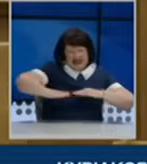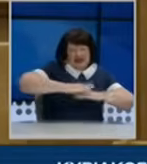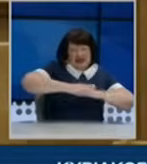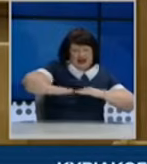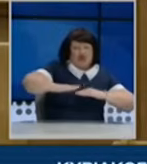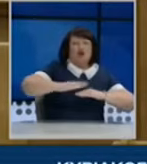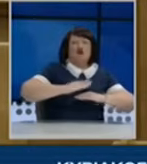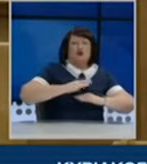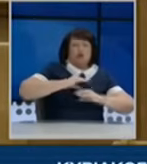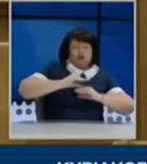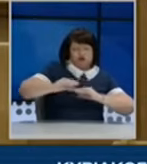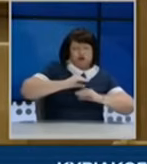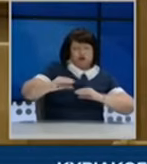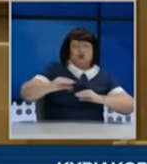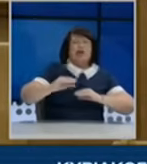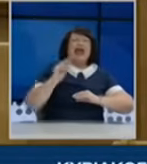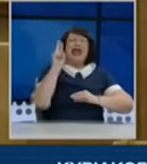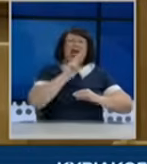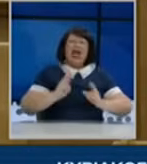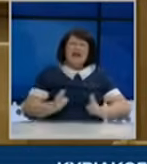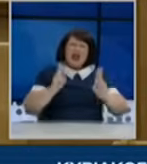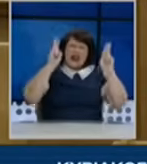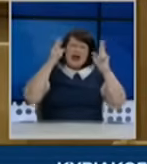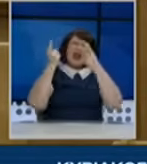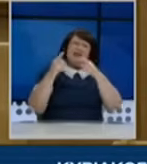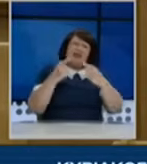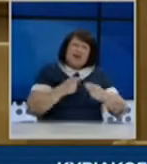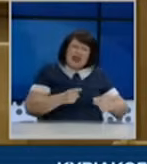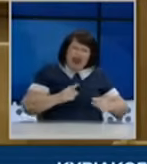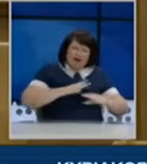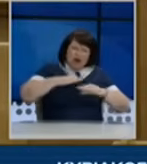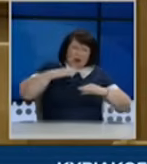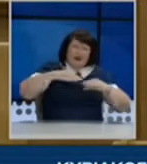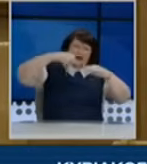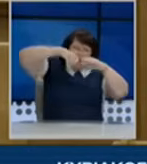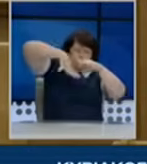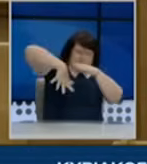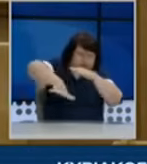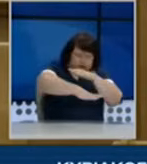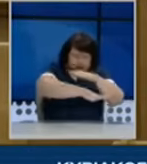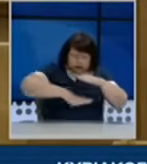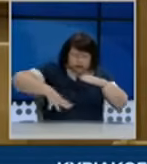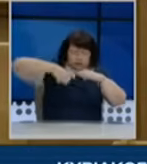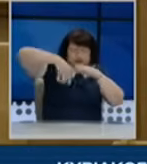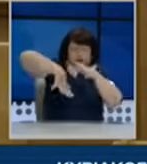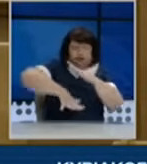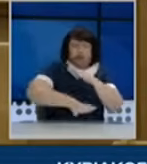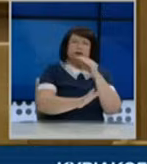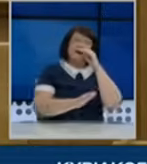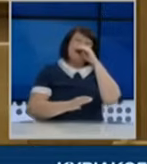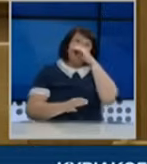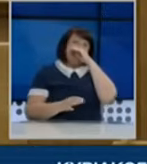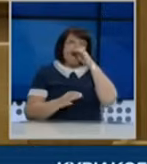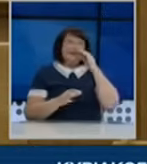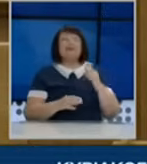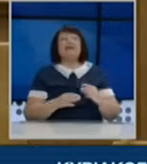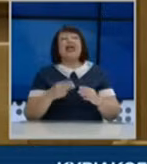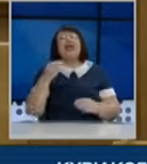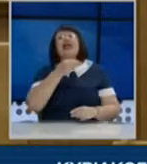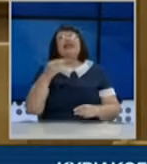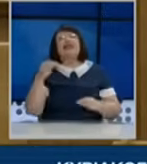λίμματα, ένας τόνος ραδιονεργών αποβλήτων, τα οποία στέλνονται στη γη. Επίσης, χρησιμοποιείται εξαφθοριούχο θείο,